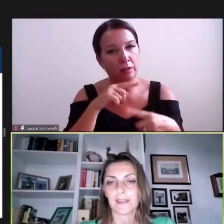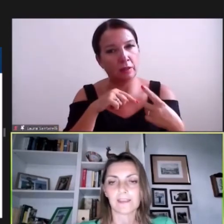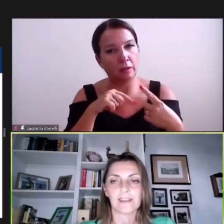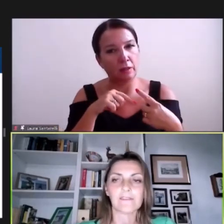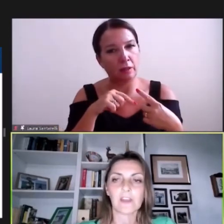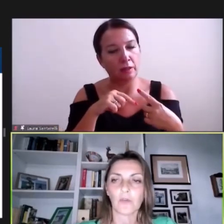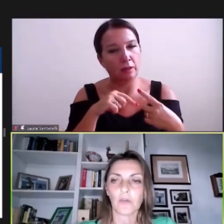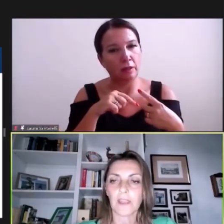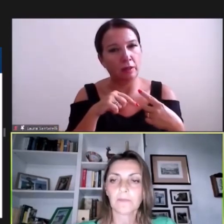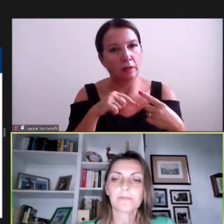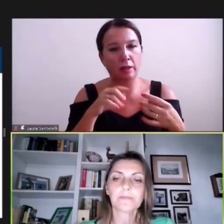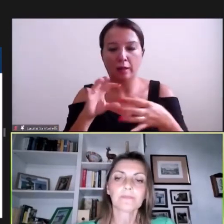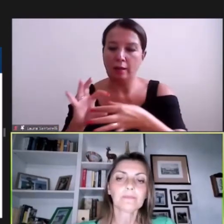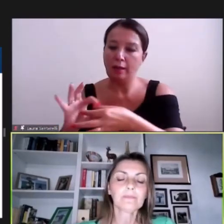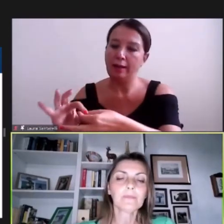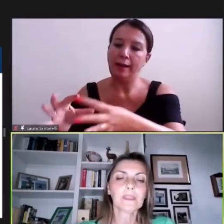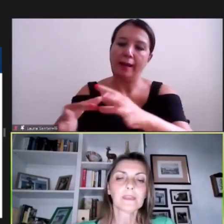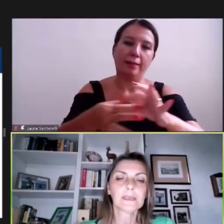lungo la catena di valore,